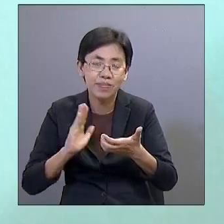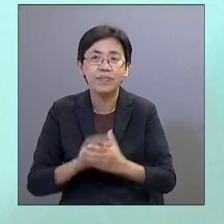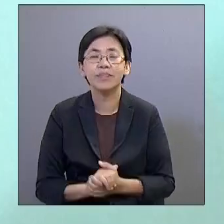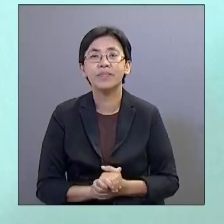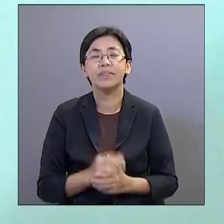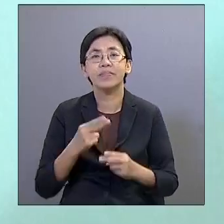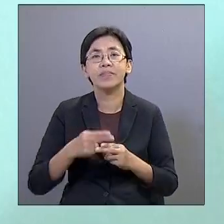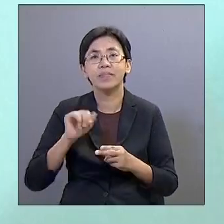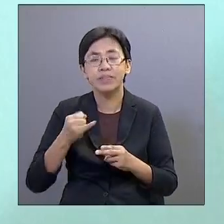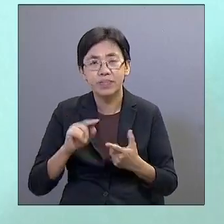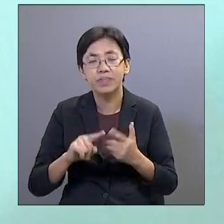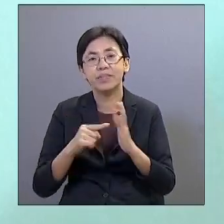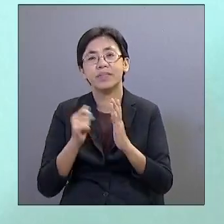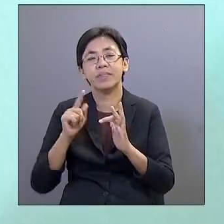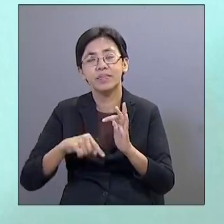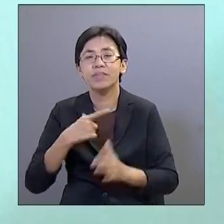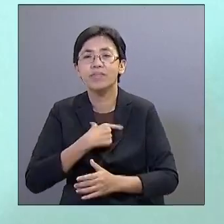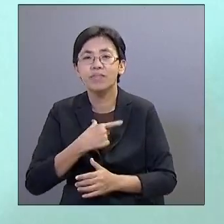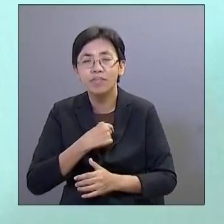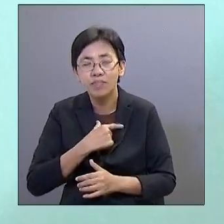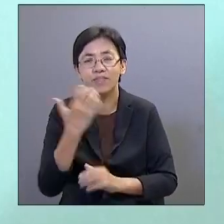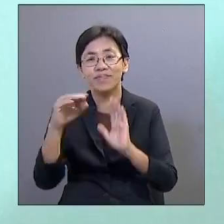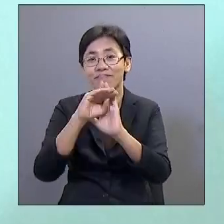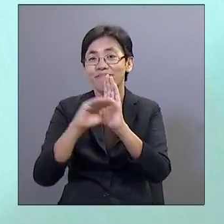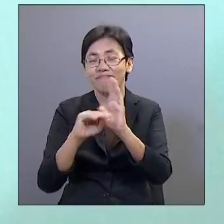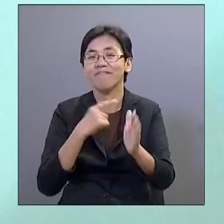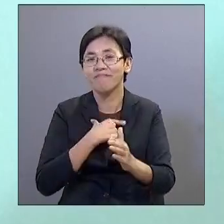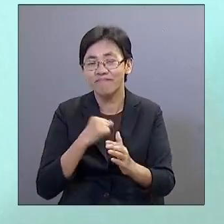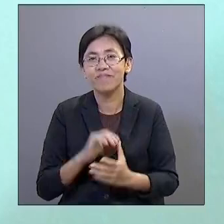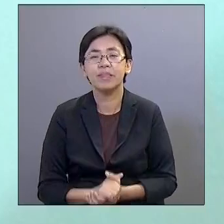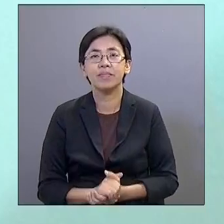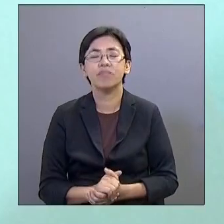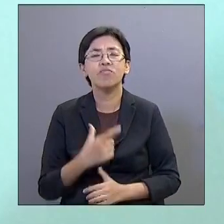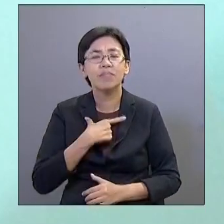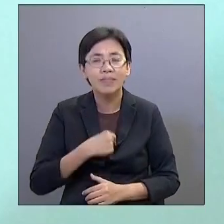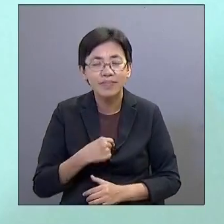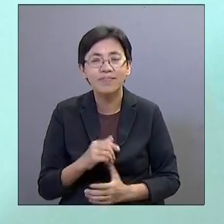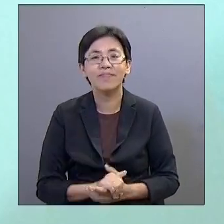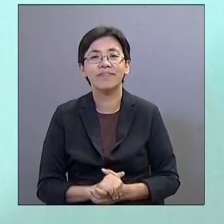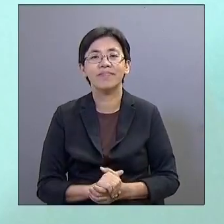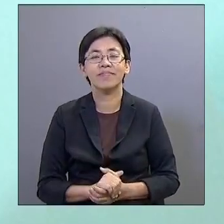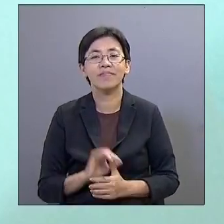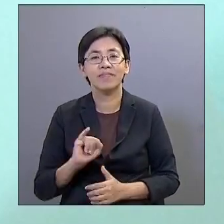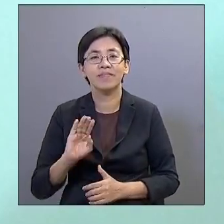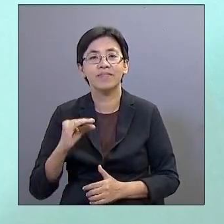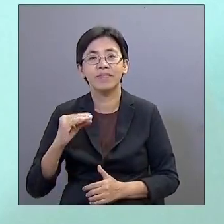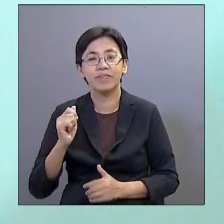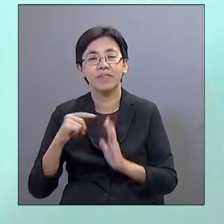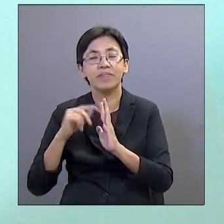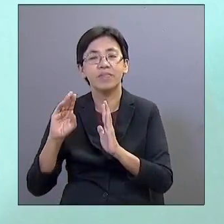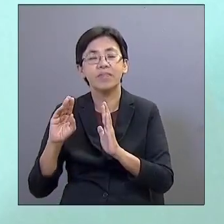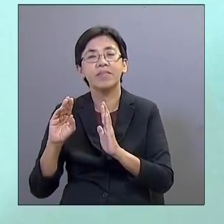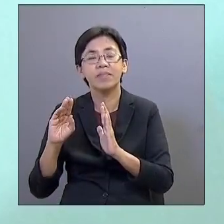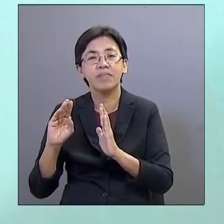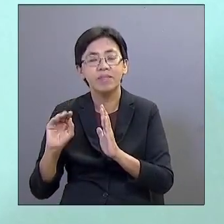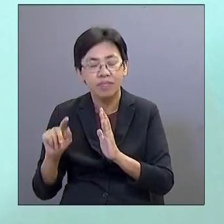ระเจ้าเอสิบที่บอกว่าชอบรายการของช่องนี้กราบขอบพระคุณนะคะ ค ุณนพราชบอกว่าชอบมากค่ะไบโอเบสพลาสติกรักสิ่งแวดล้อมนะ